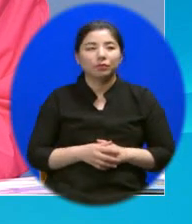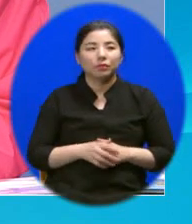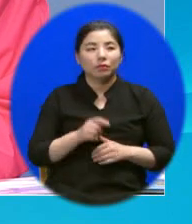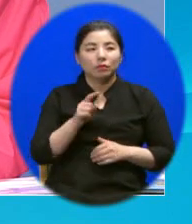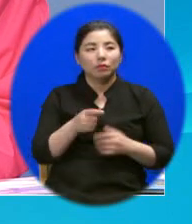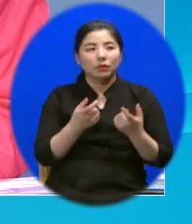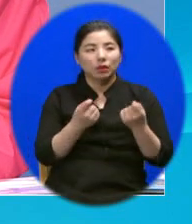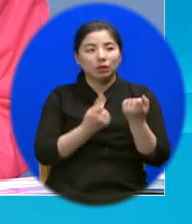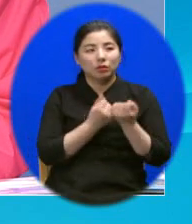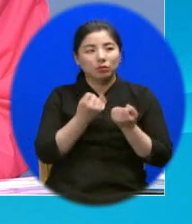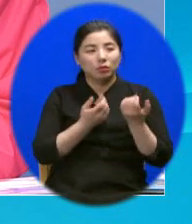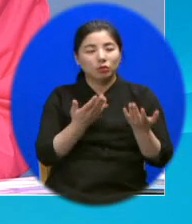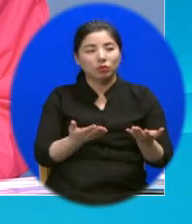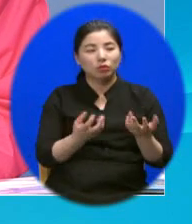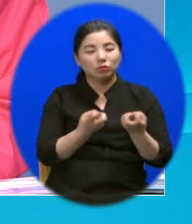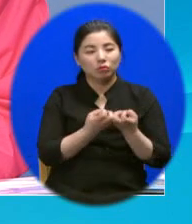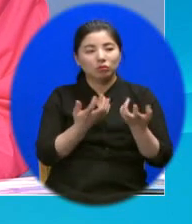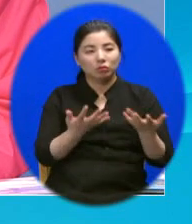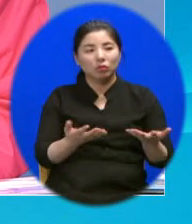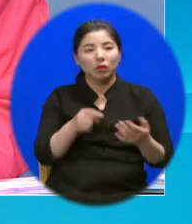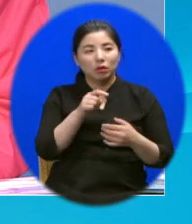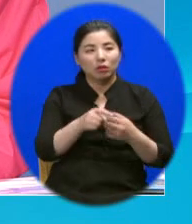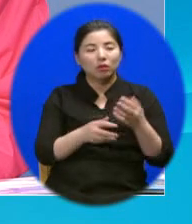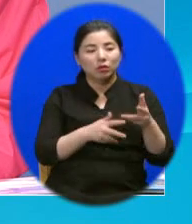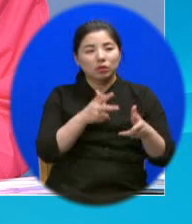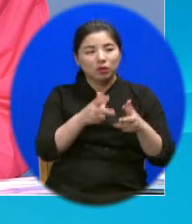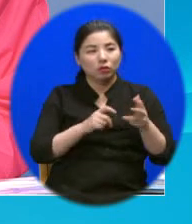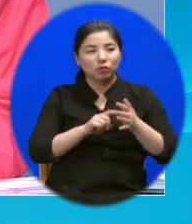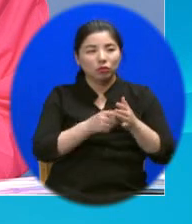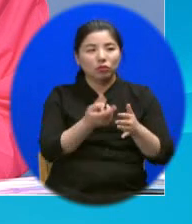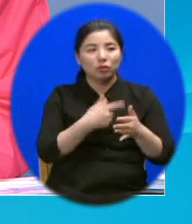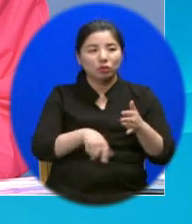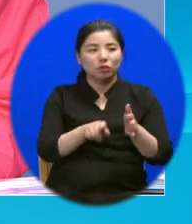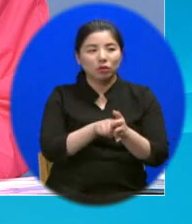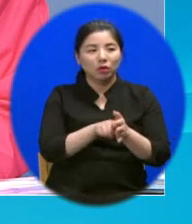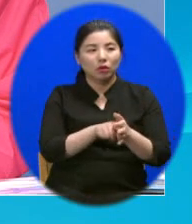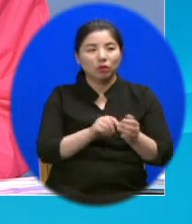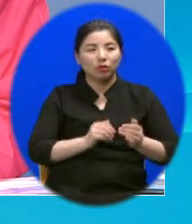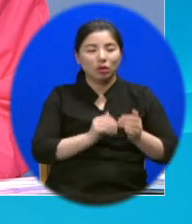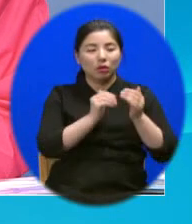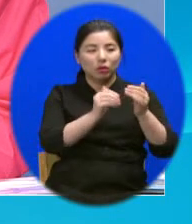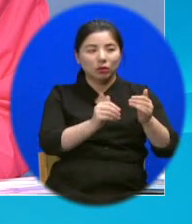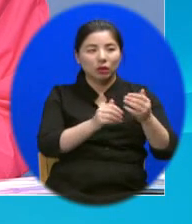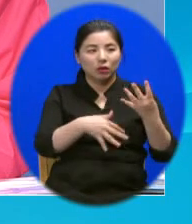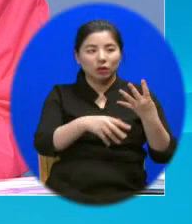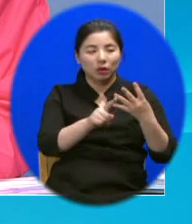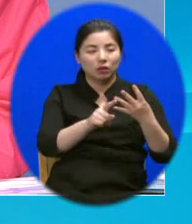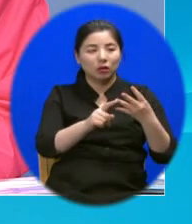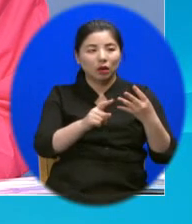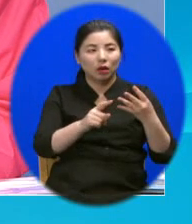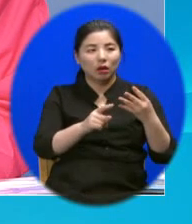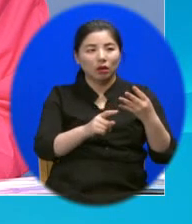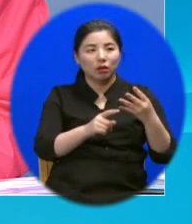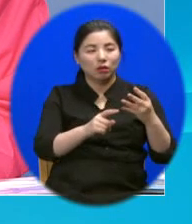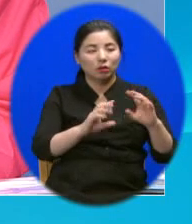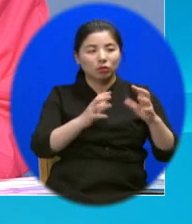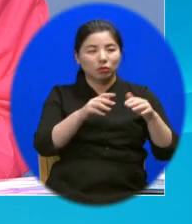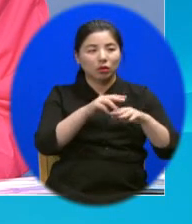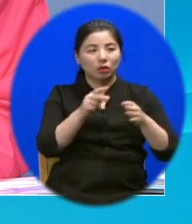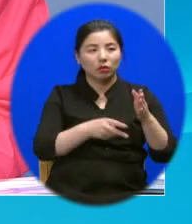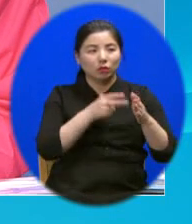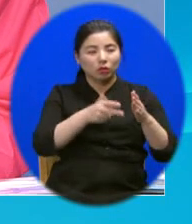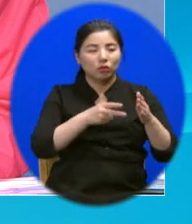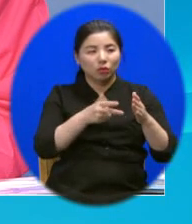5박 같은 설명을 드릴수 밖에 없는데 이것이 사업이 추진 되려면 절차적으로 제 4차 국도 국가철도망